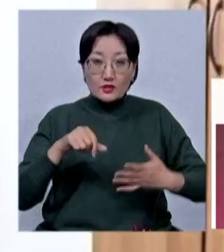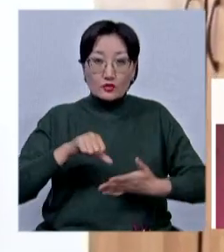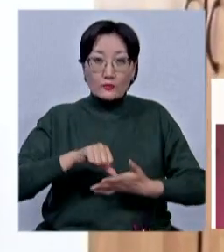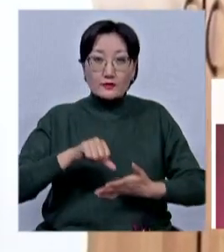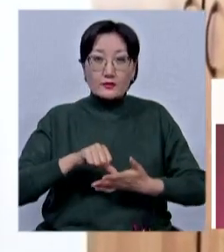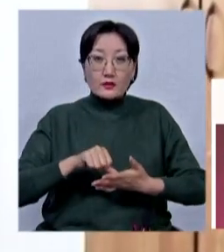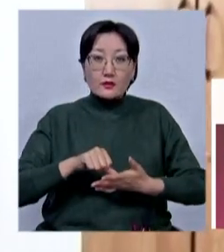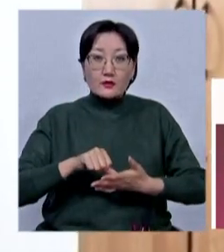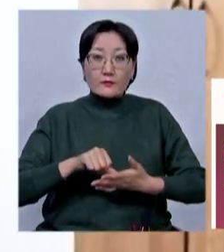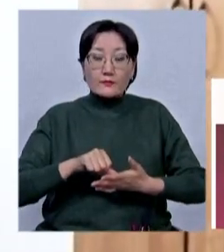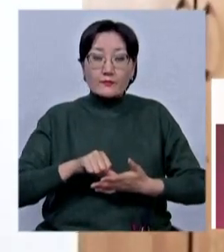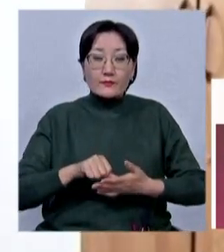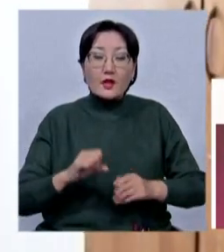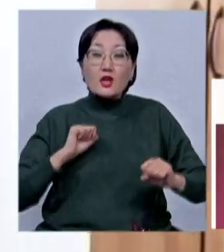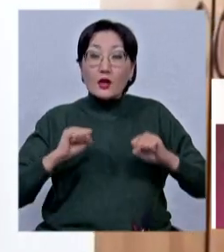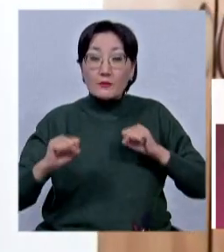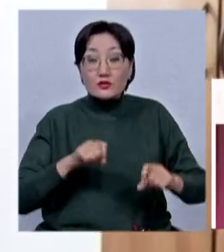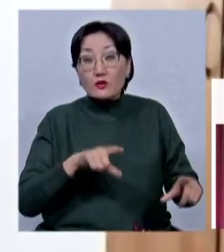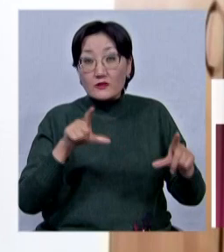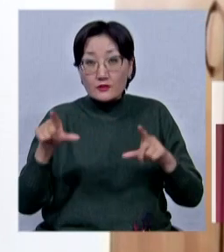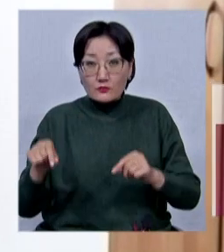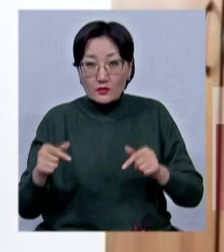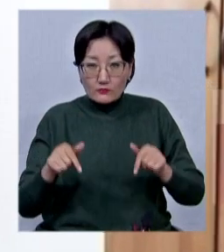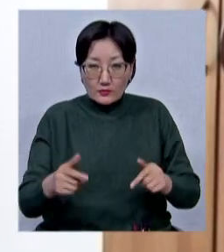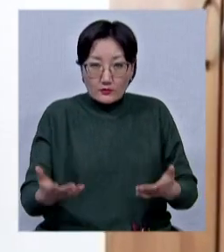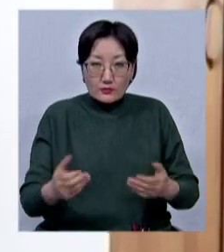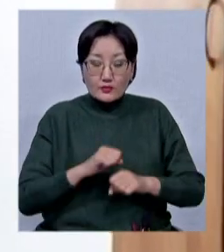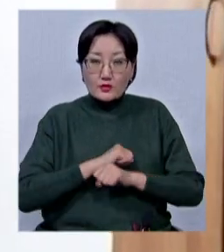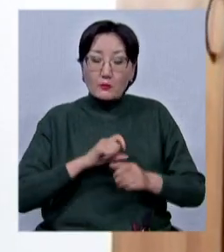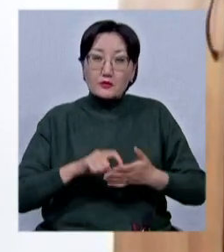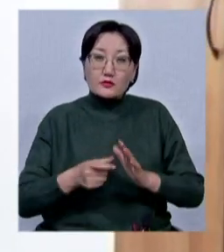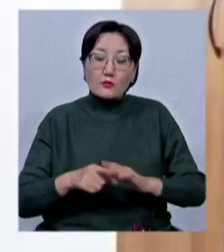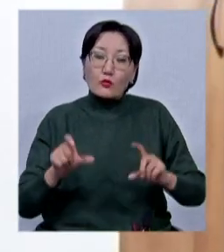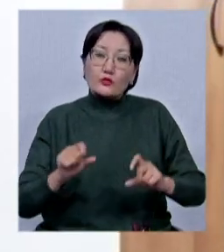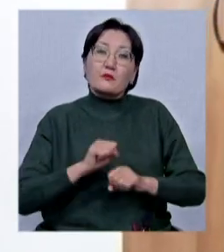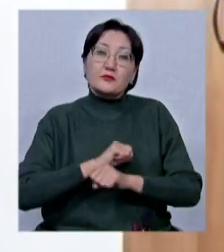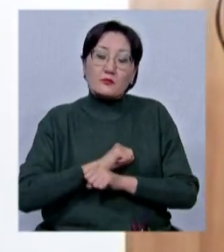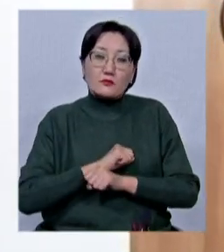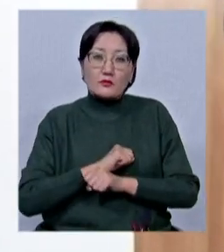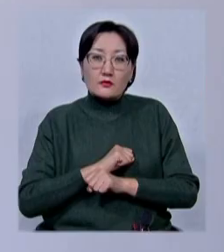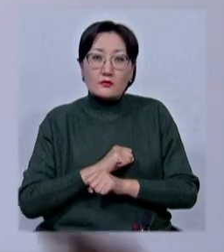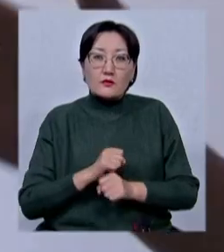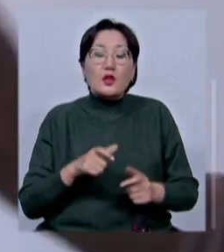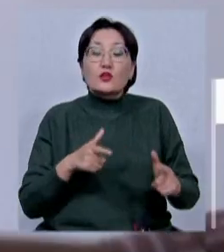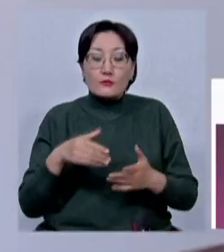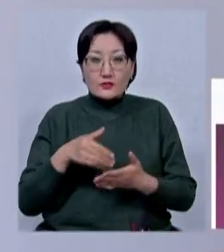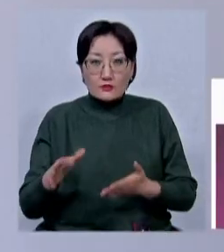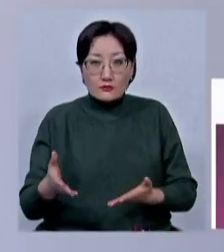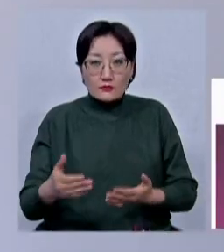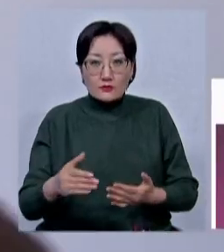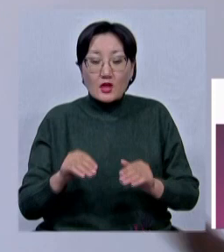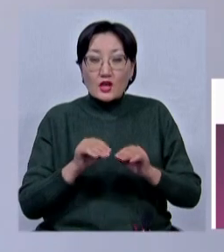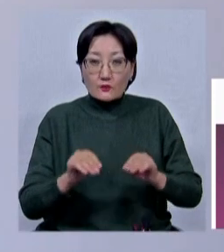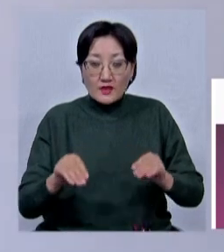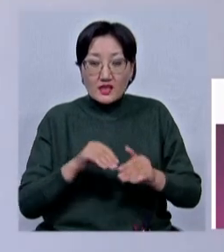Оны командировкаға шығамыз. Бұл жерде былай жаңағы отырып демалатын. Дайымыз бас тартуға. Қойма ретінде мұны